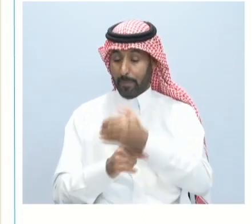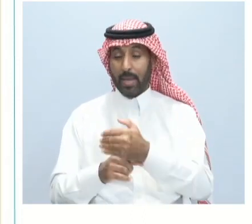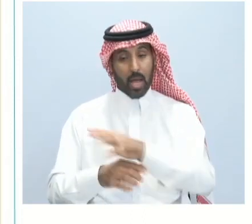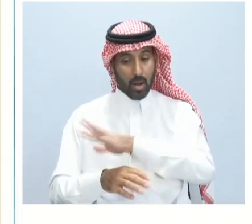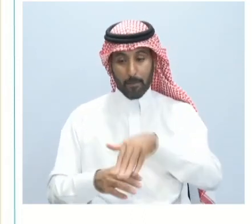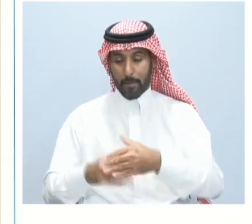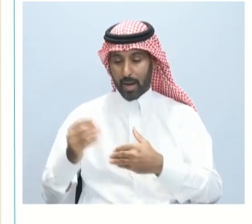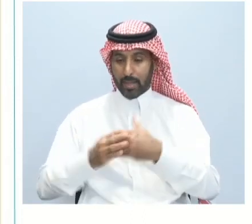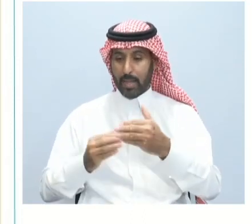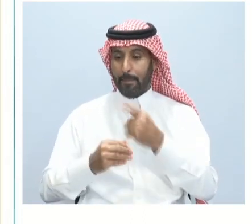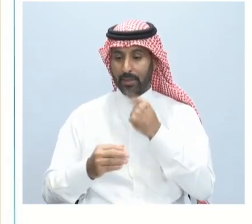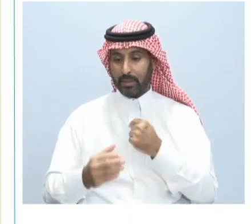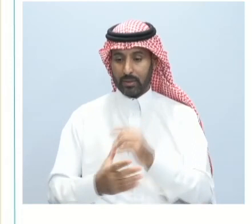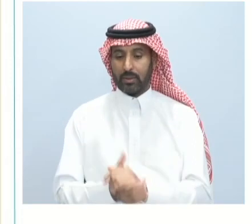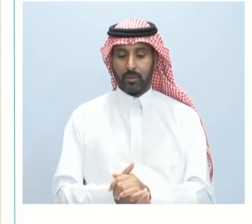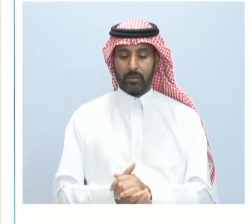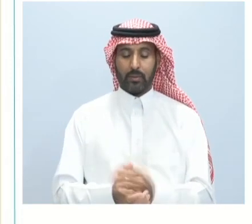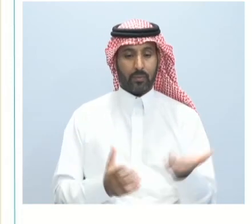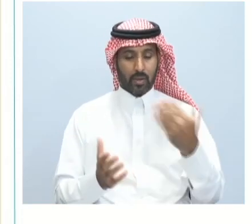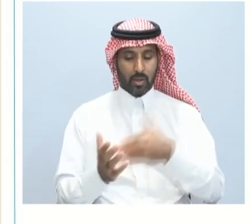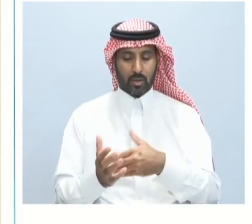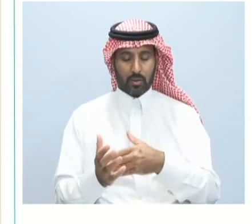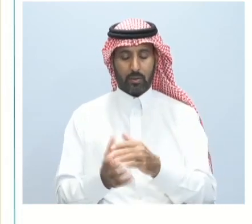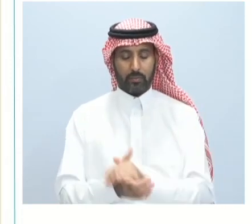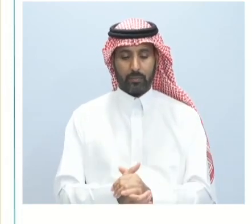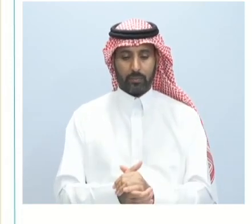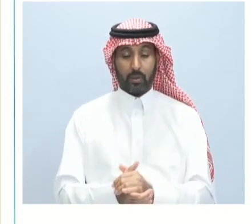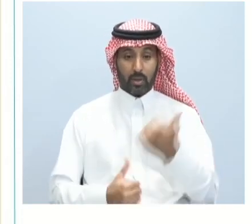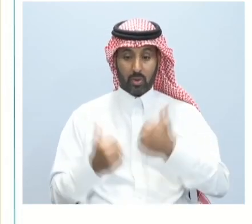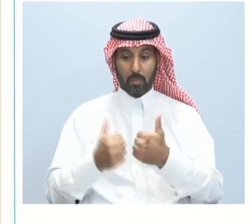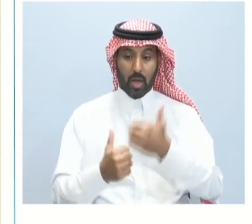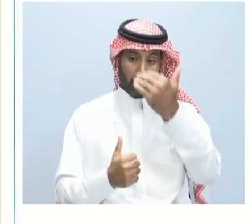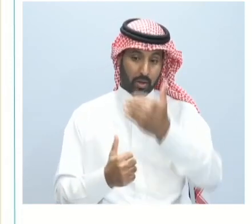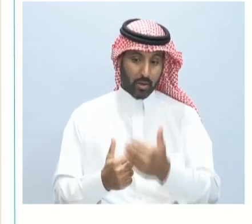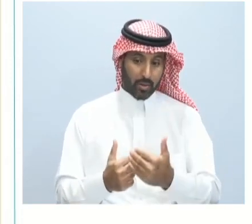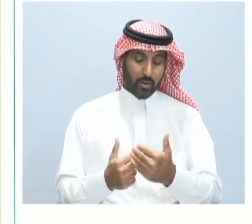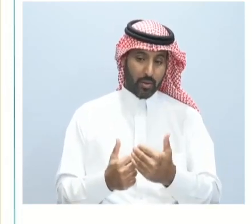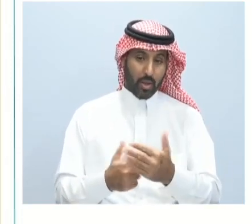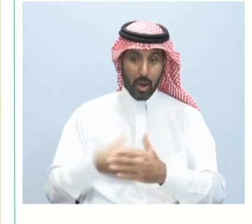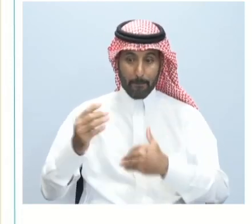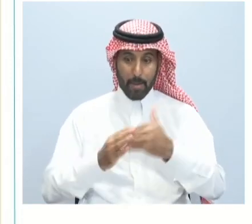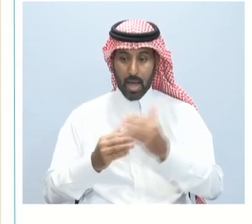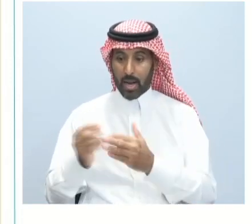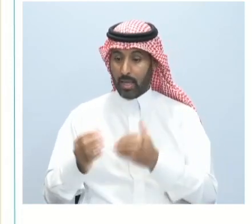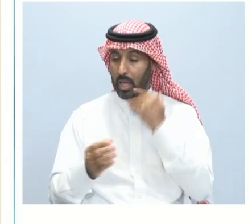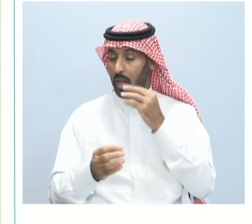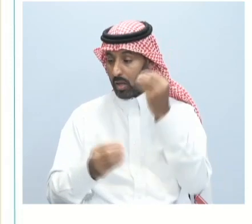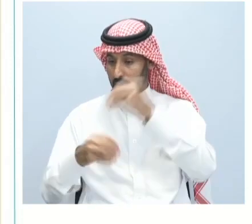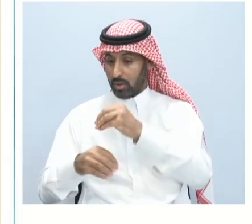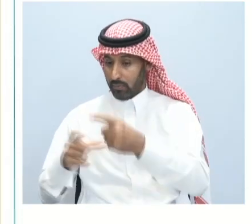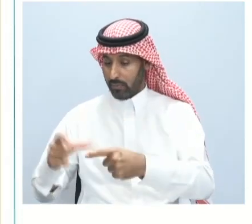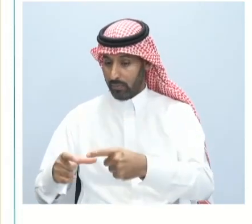المهارات المطلوبه في الاخير يتم يتم هنا الاختبار اذا كانت المهارات التي تم